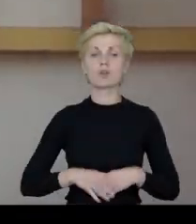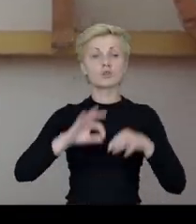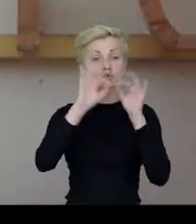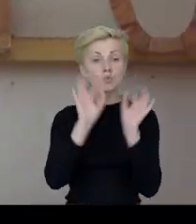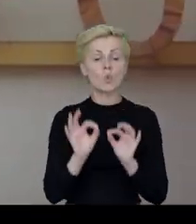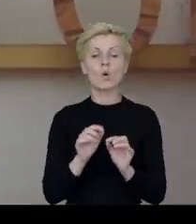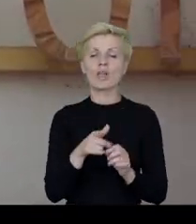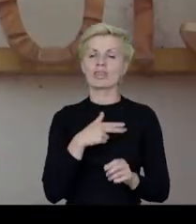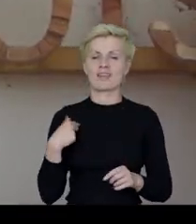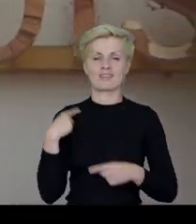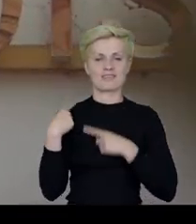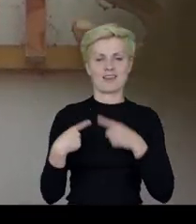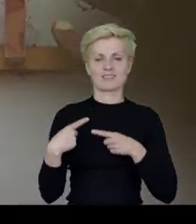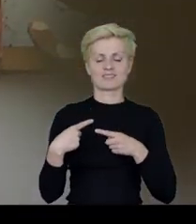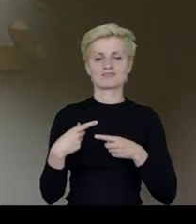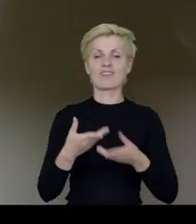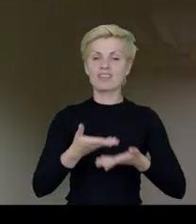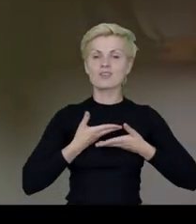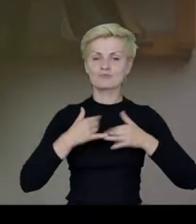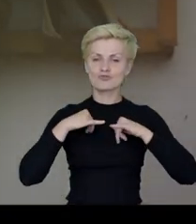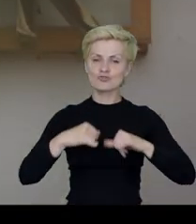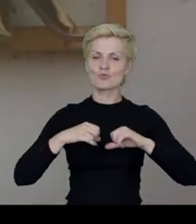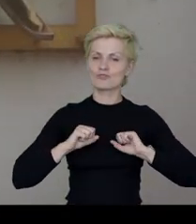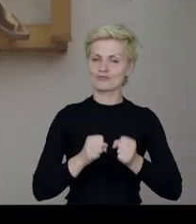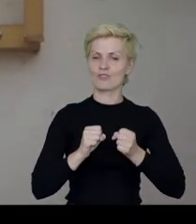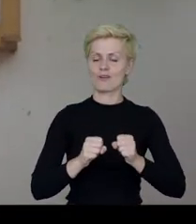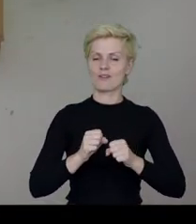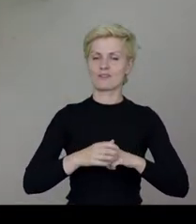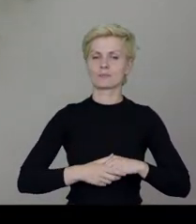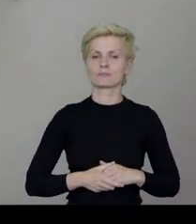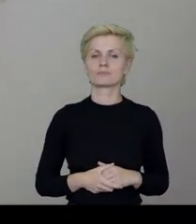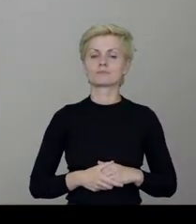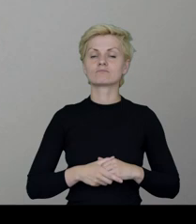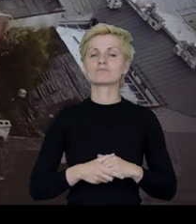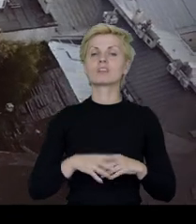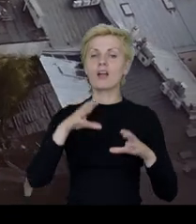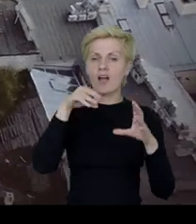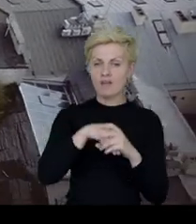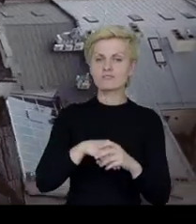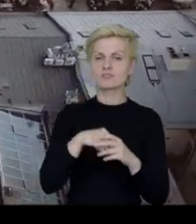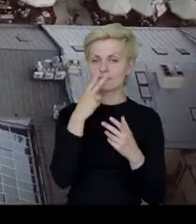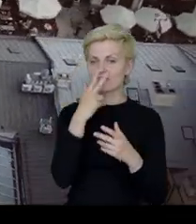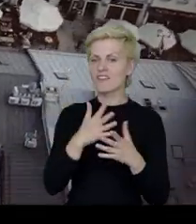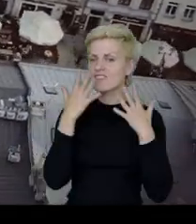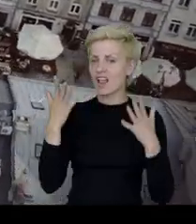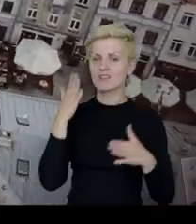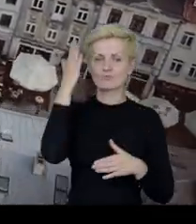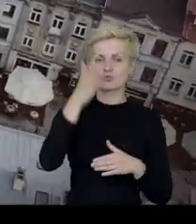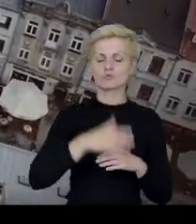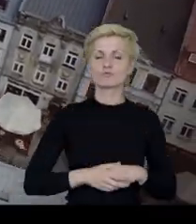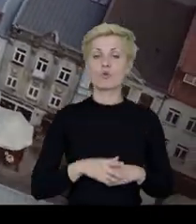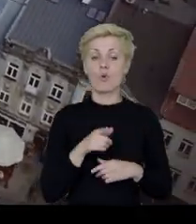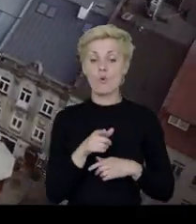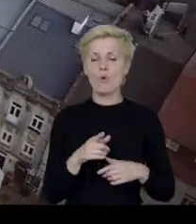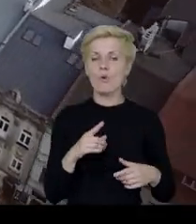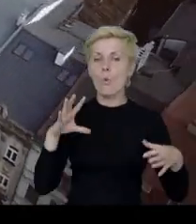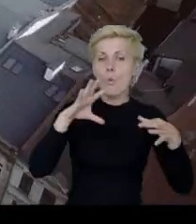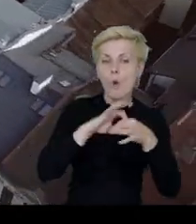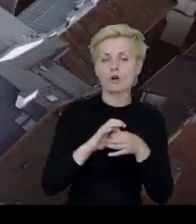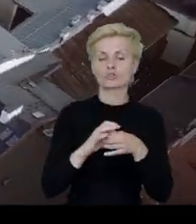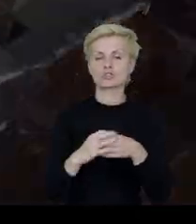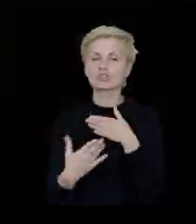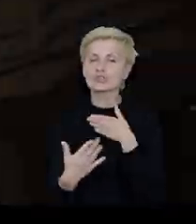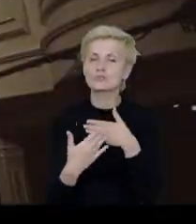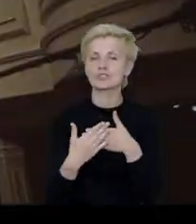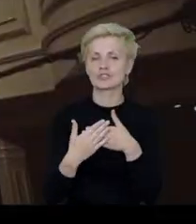Sztuka jest naszą tradycją, siłą napędową do działania. Niesie za sobą wielką przyszłość. Jest tym, co łączy, zbliża i